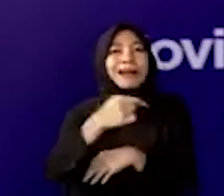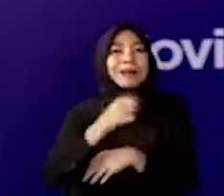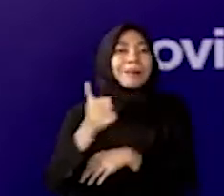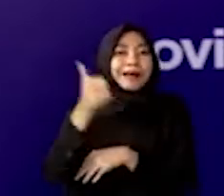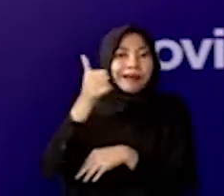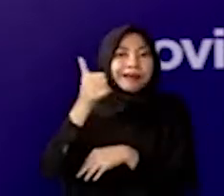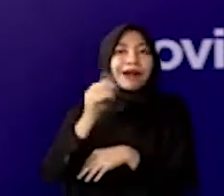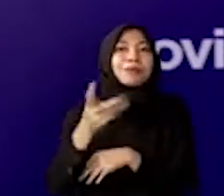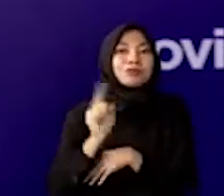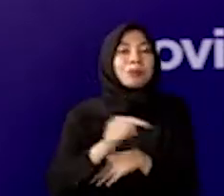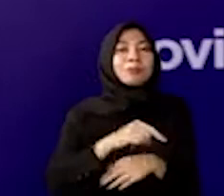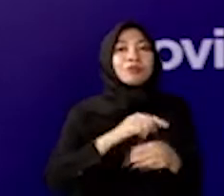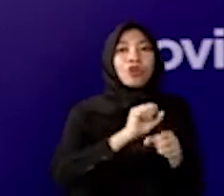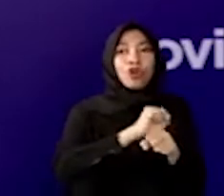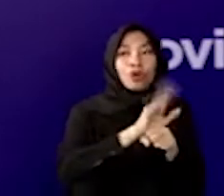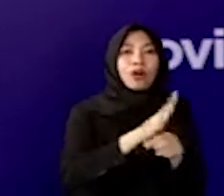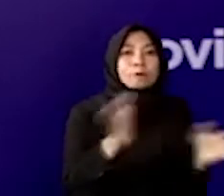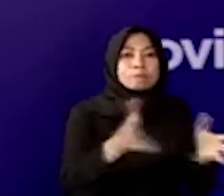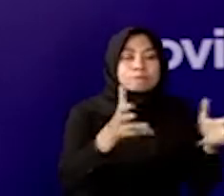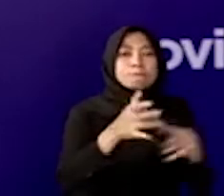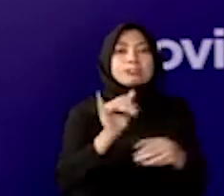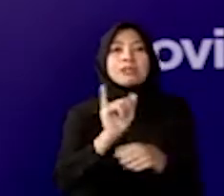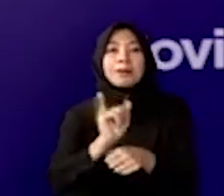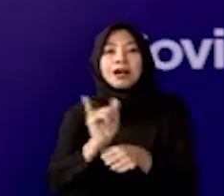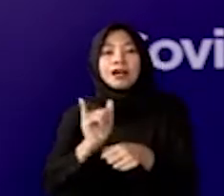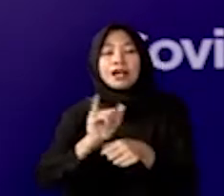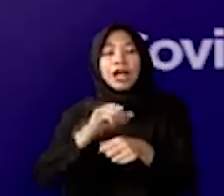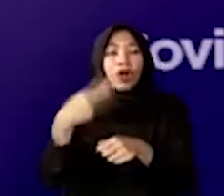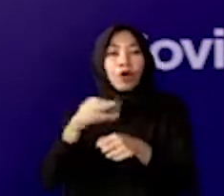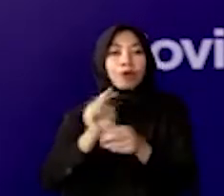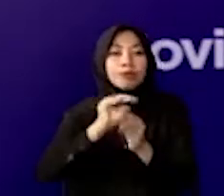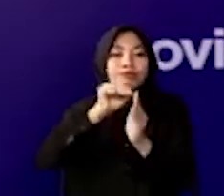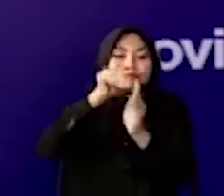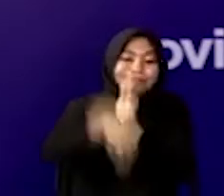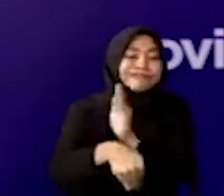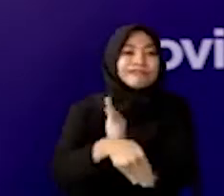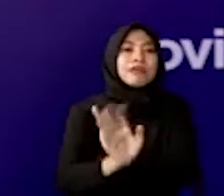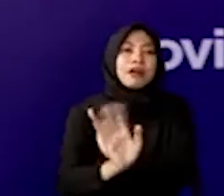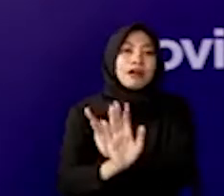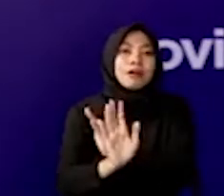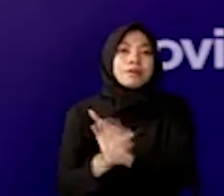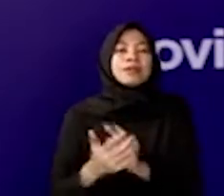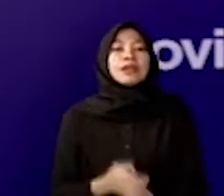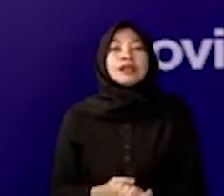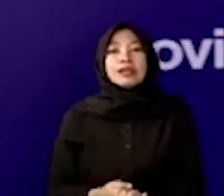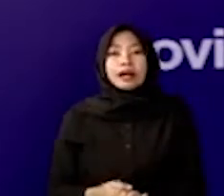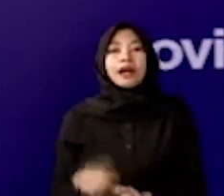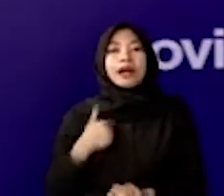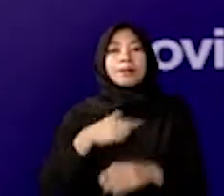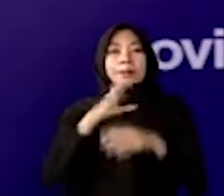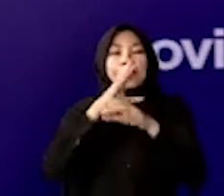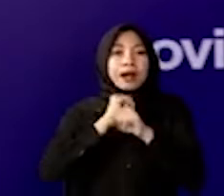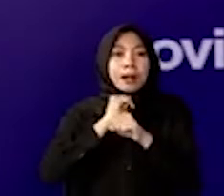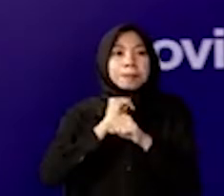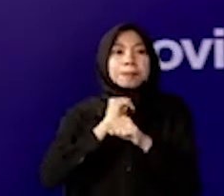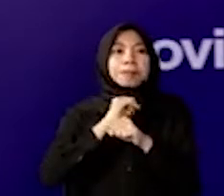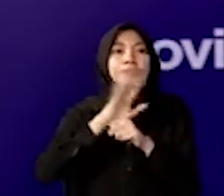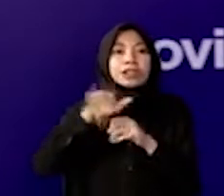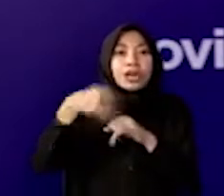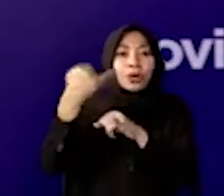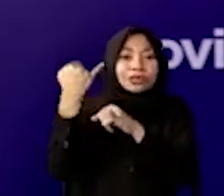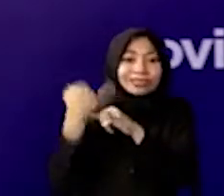penurunan kontraksi ekonomi dan outlooknya tentu kita berharap di tahun akhir tahun ini bisa minus 1 sampai